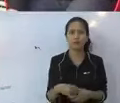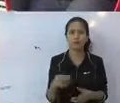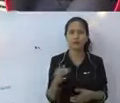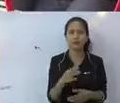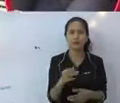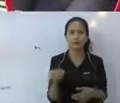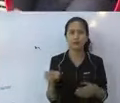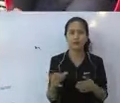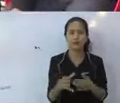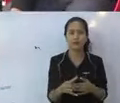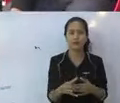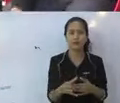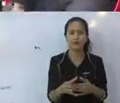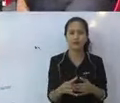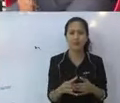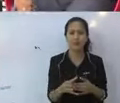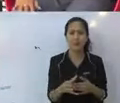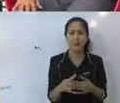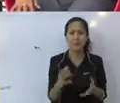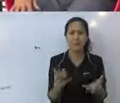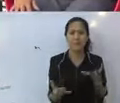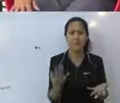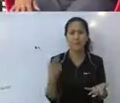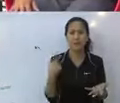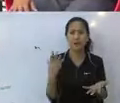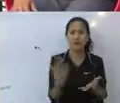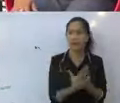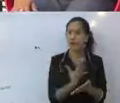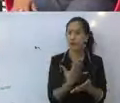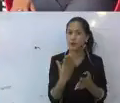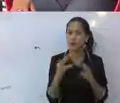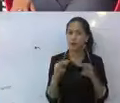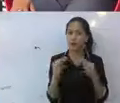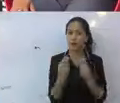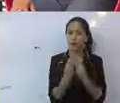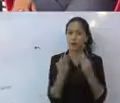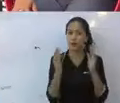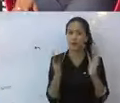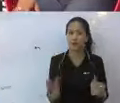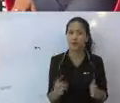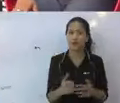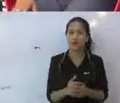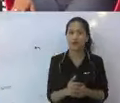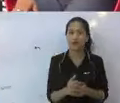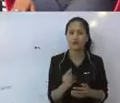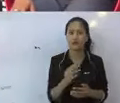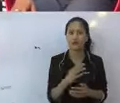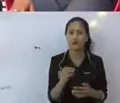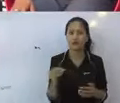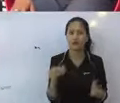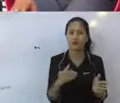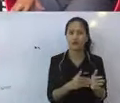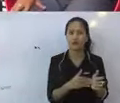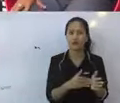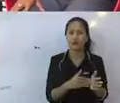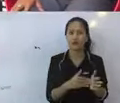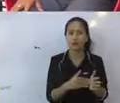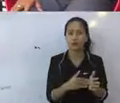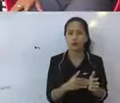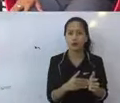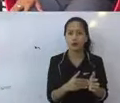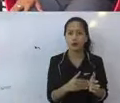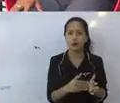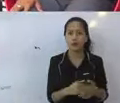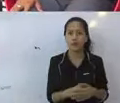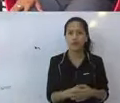bagong viewers. Yes, sama po yun, ma'am. Mga bagong members na ngayon lang nakapanood. At muli pong ma-re-refresh sa bawat isa